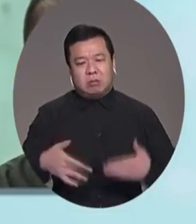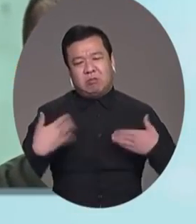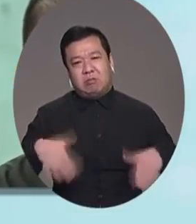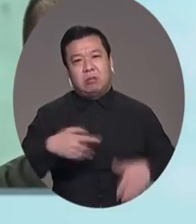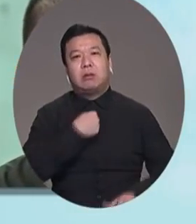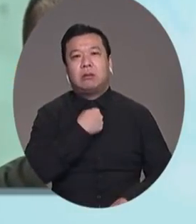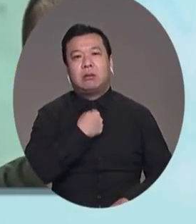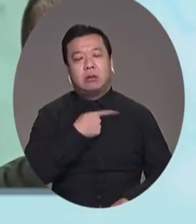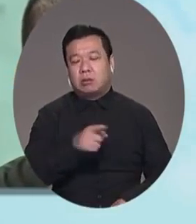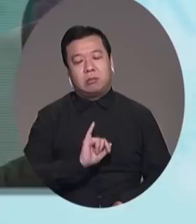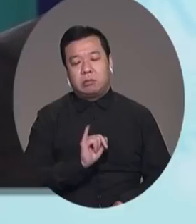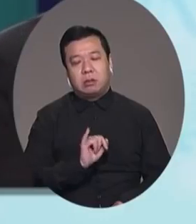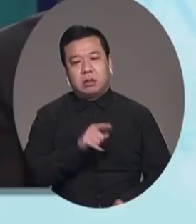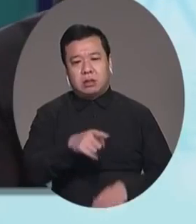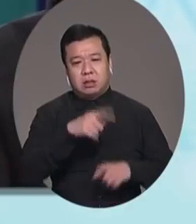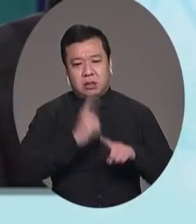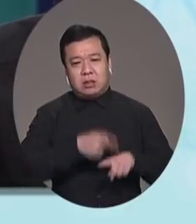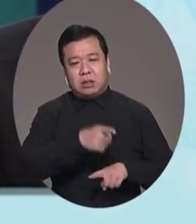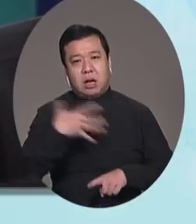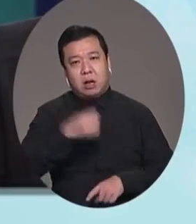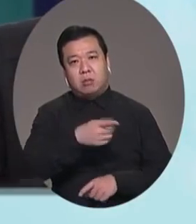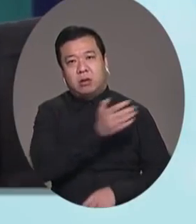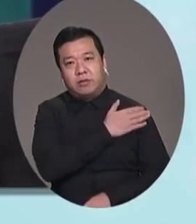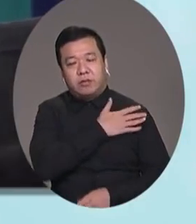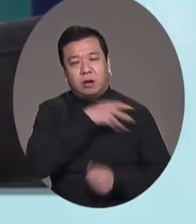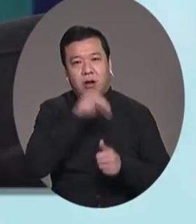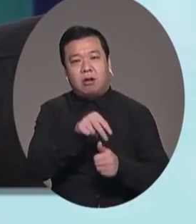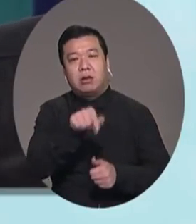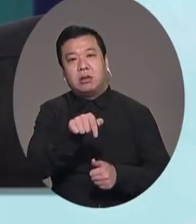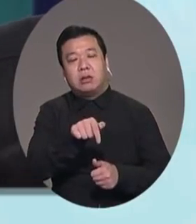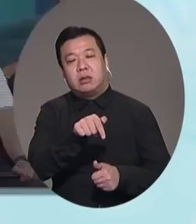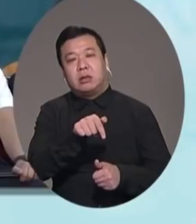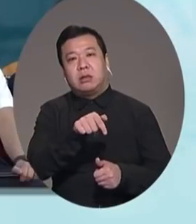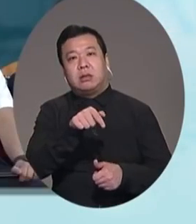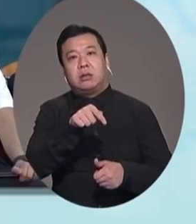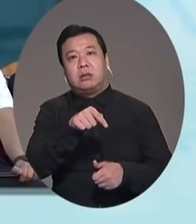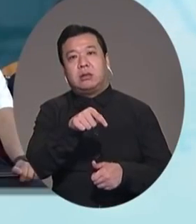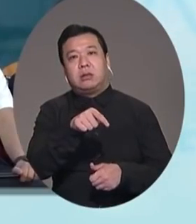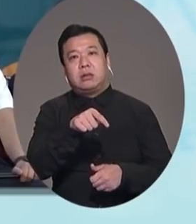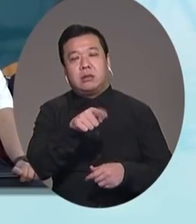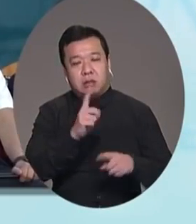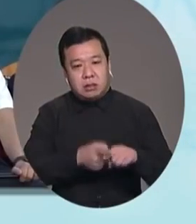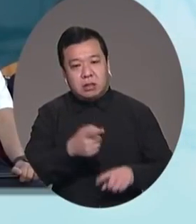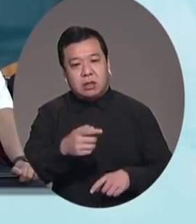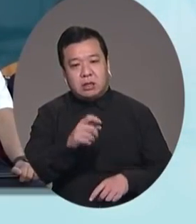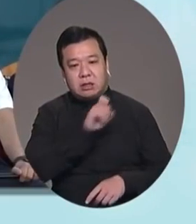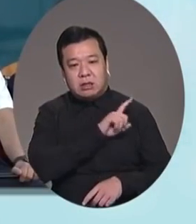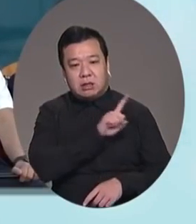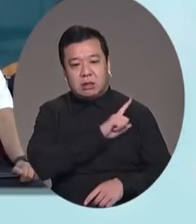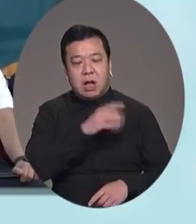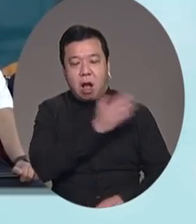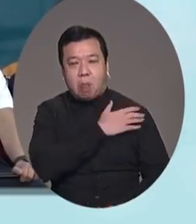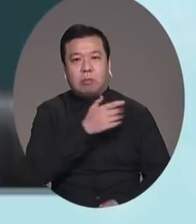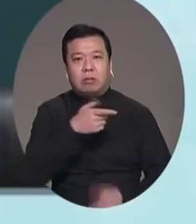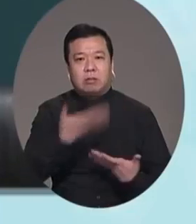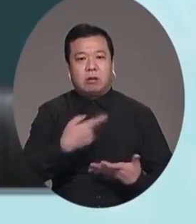一段落。因为佢哋都系主管好重要嘅部门吓，佢哋亦都系付出了一定的代价，因为